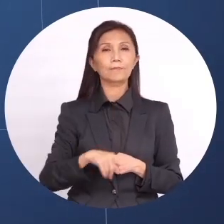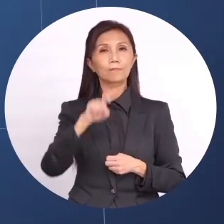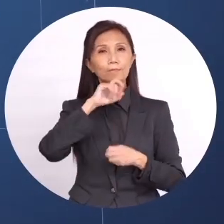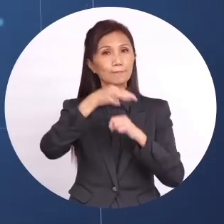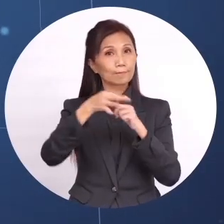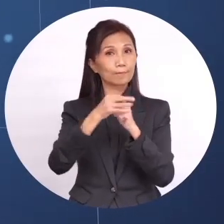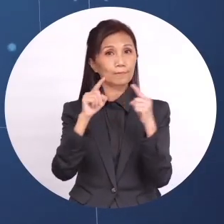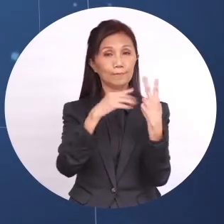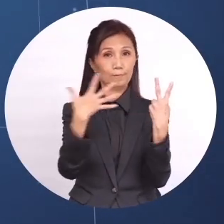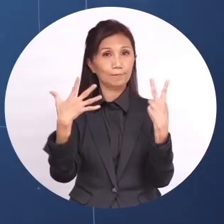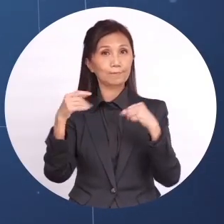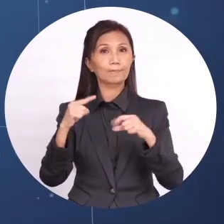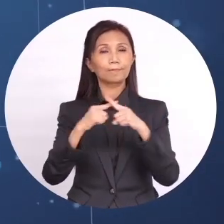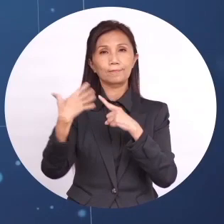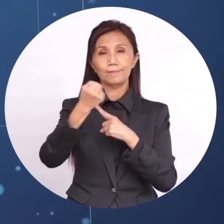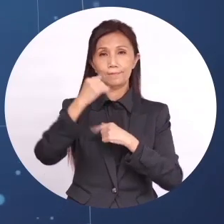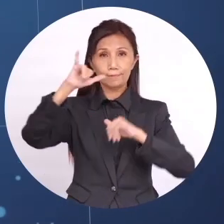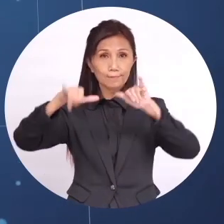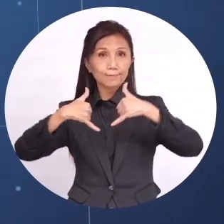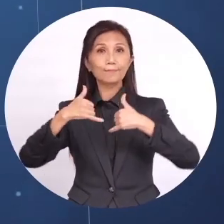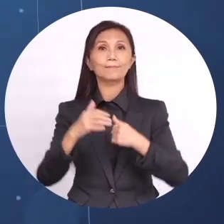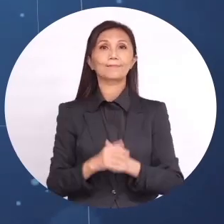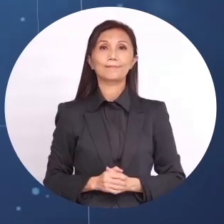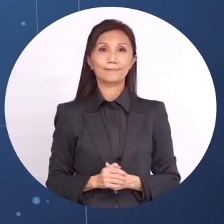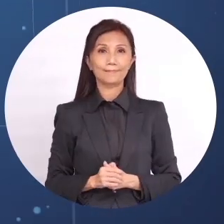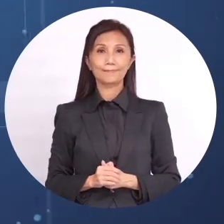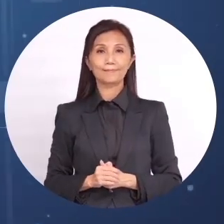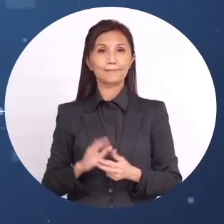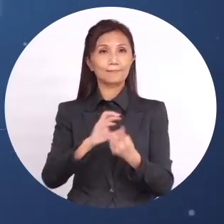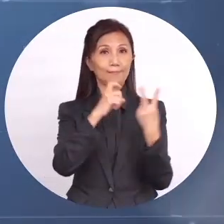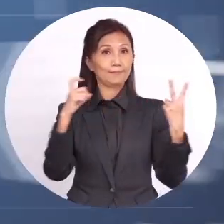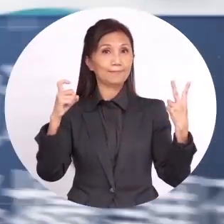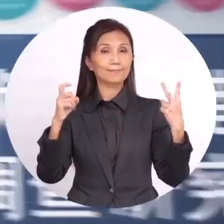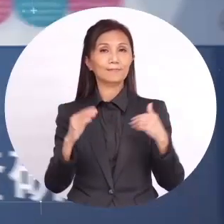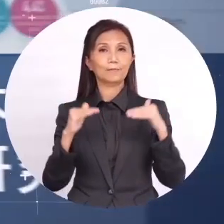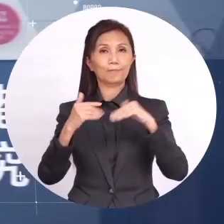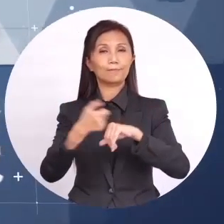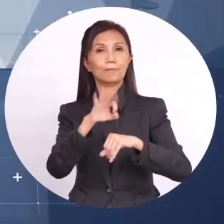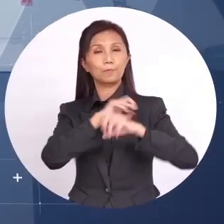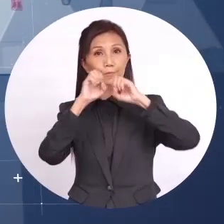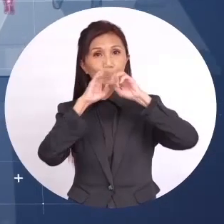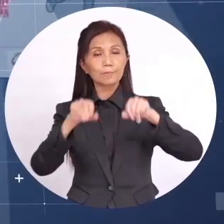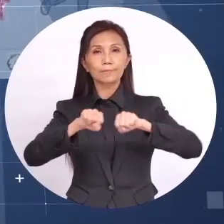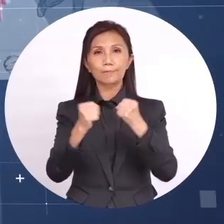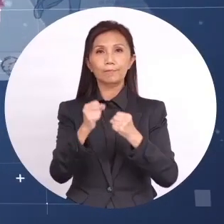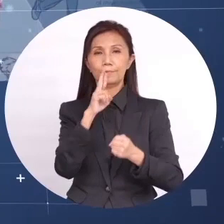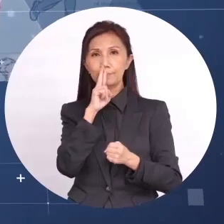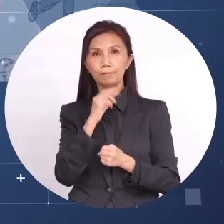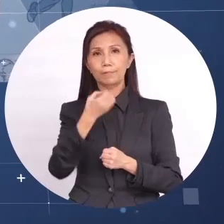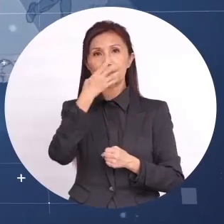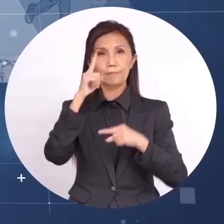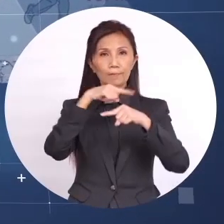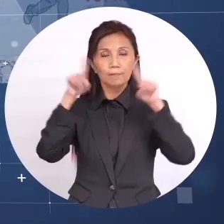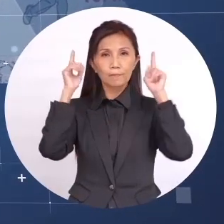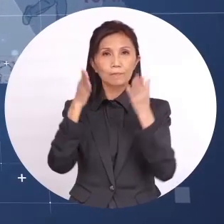自25个国家的人权机构领导人员出席。2019年，平机会公布打破沉默本港大